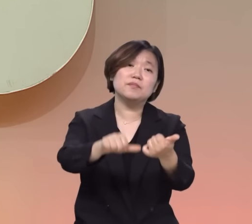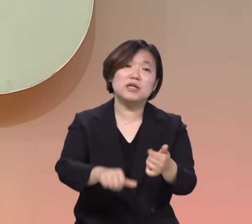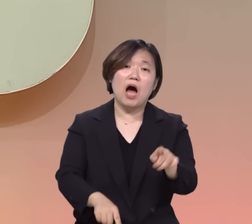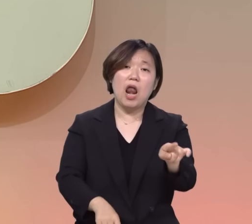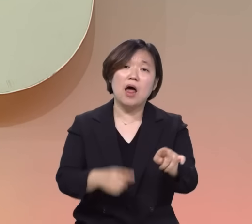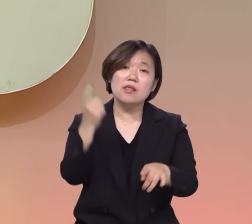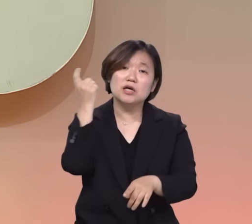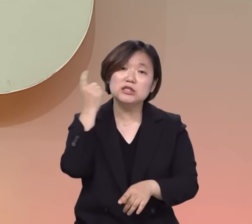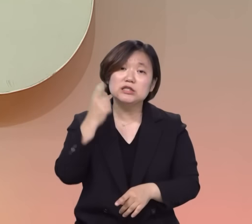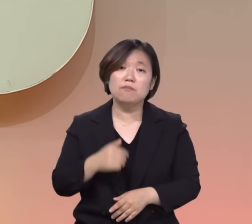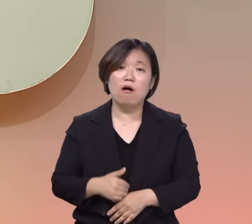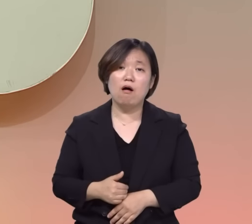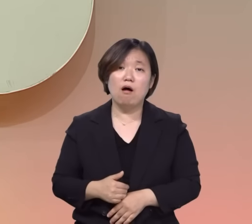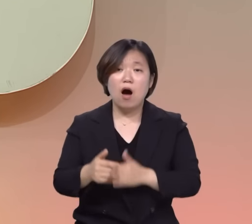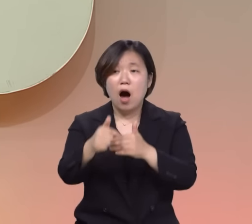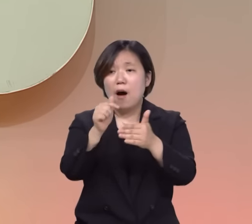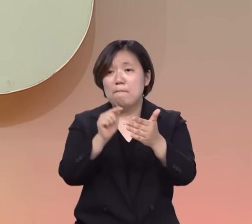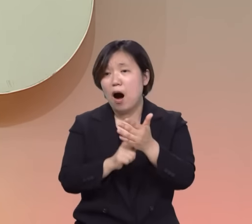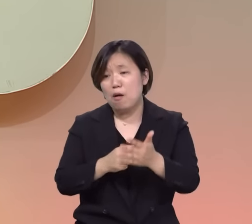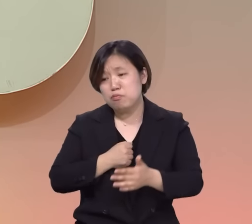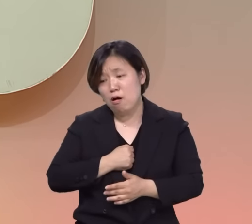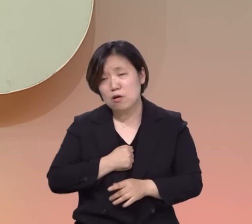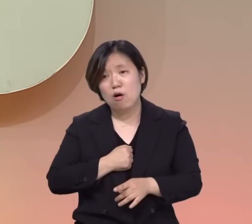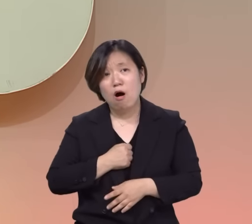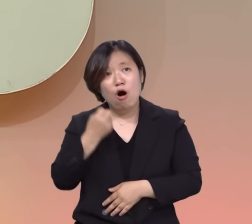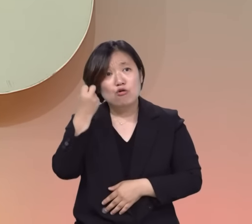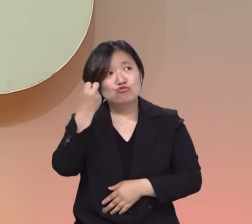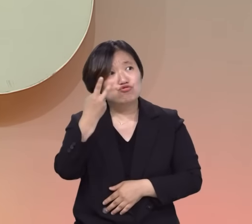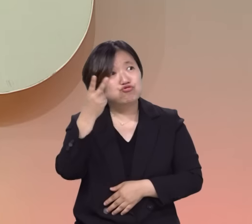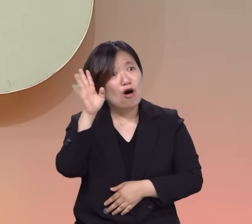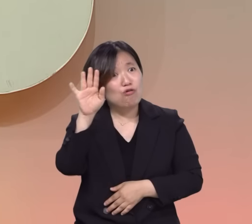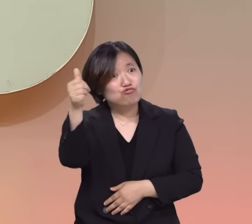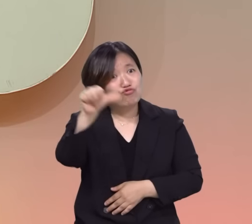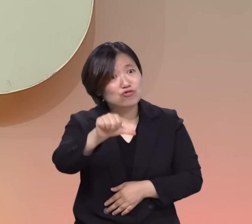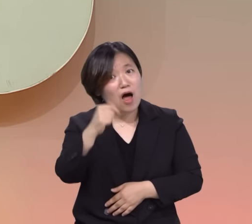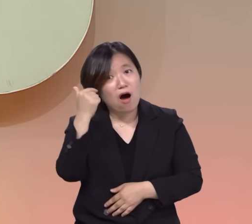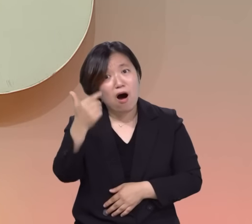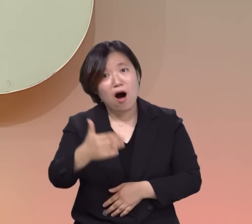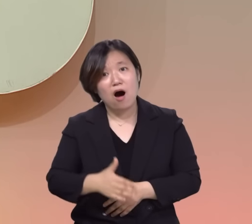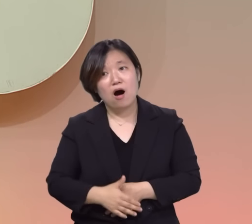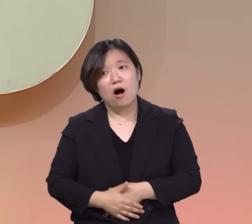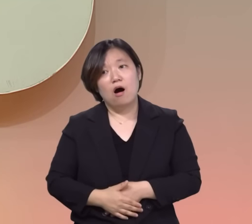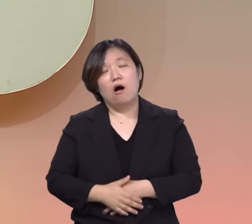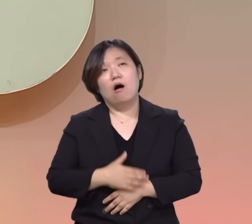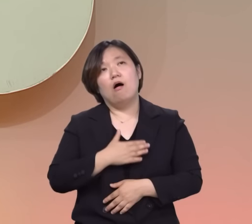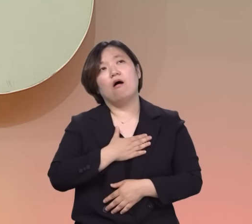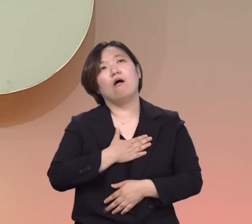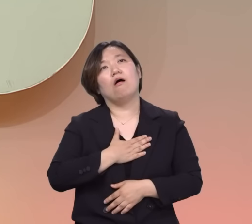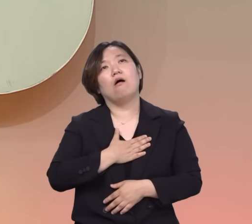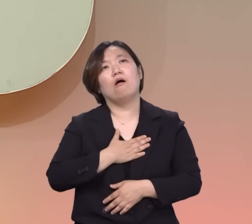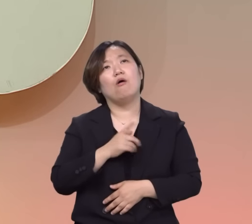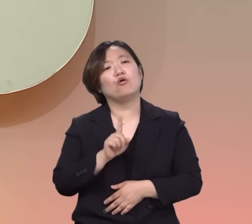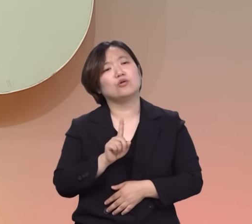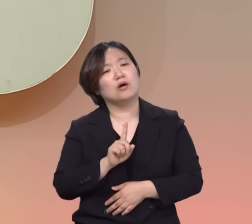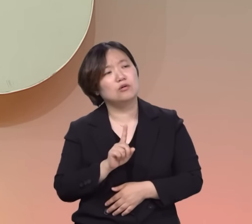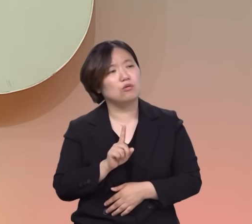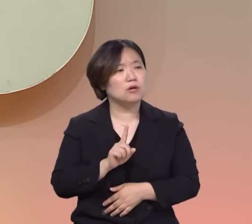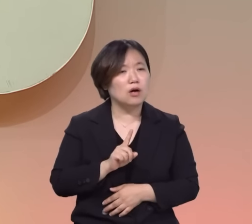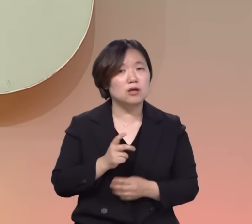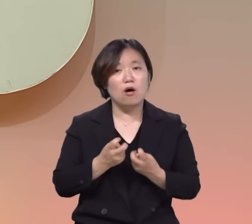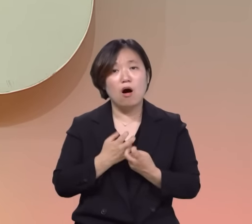어 제 마음도 얼마나 심란 하겠어요 두두두 달이요 어 어떡하지 어 두 달 두 달리도 못 벗고